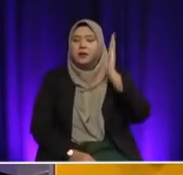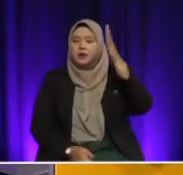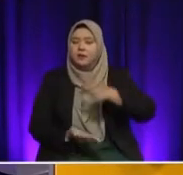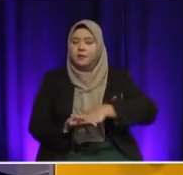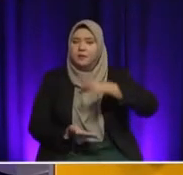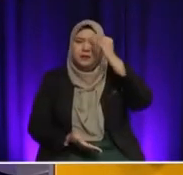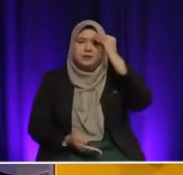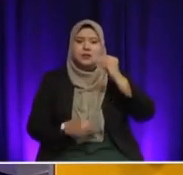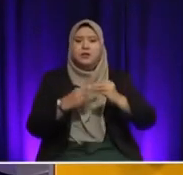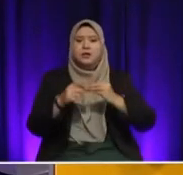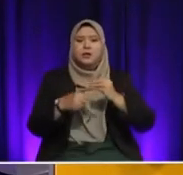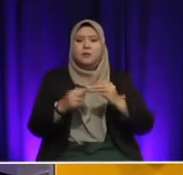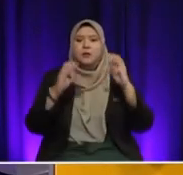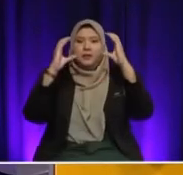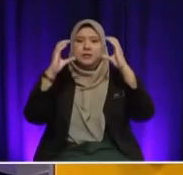ternakan.